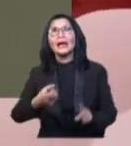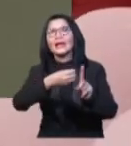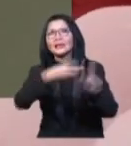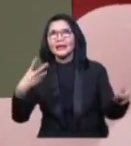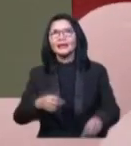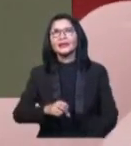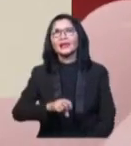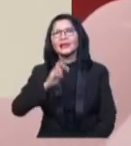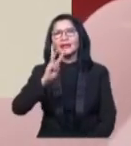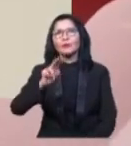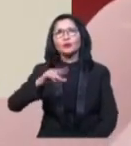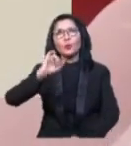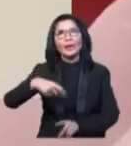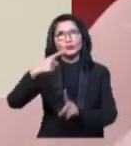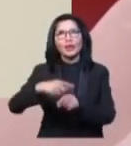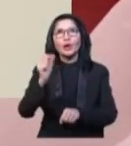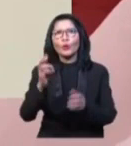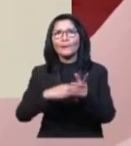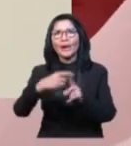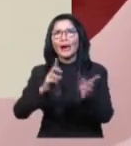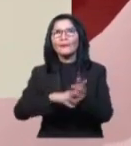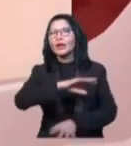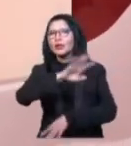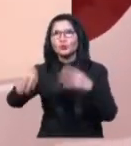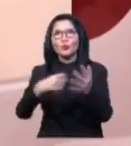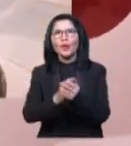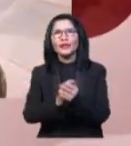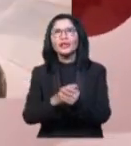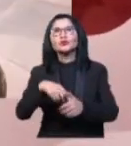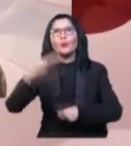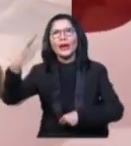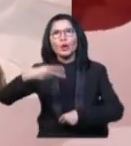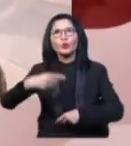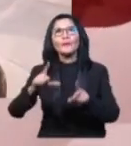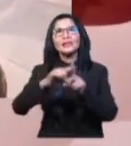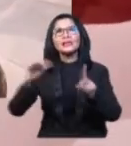menarget 30 juta UMKM nasional sudah berada dalam ekosistem ekonomi digital.